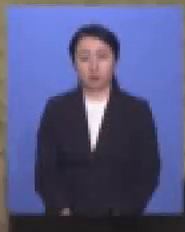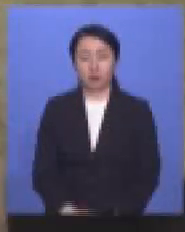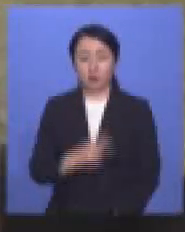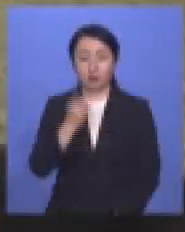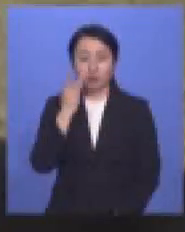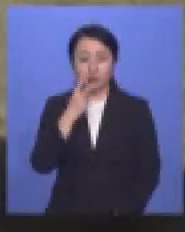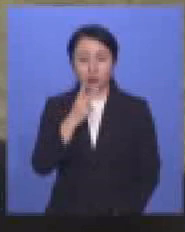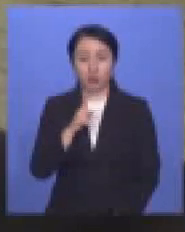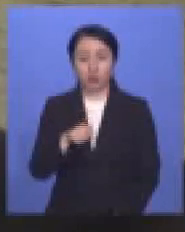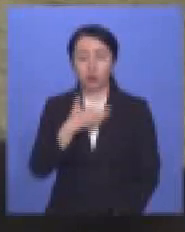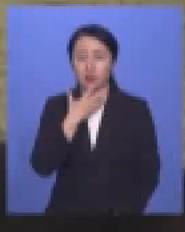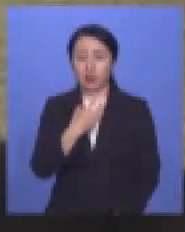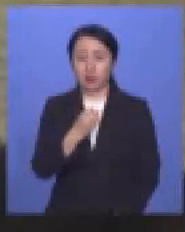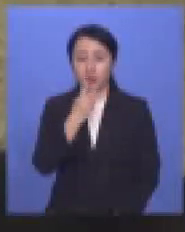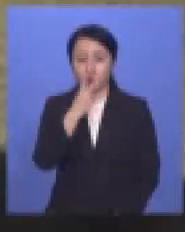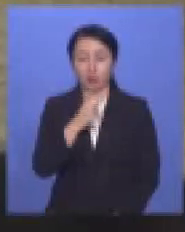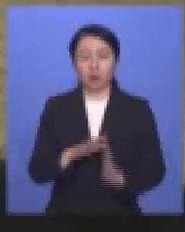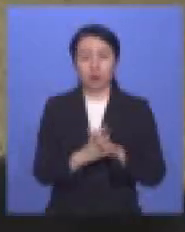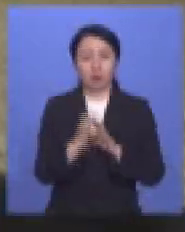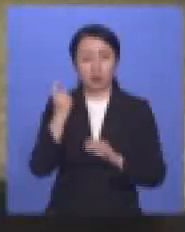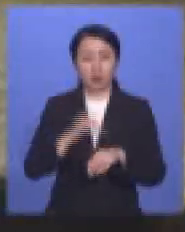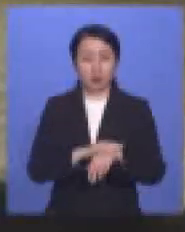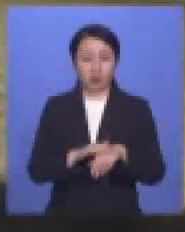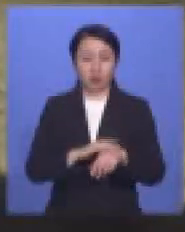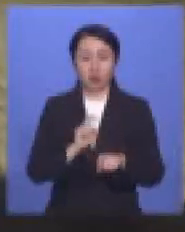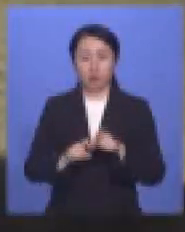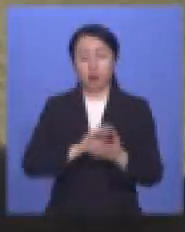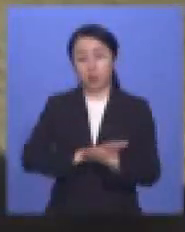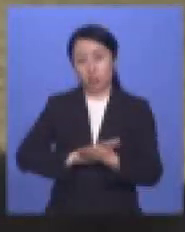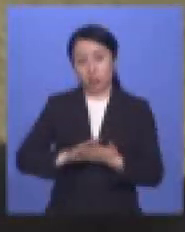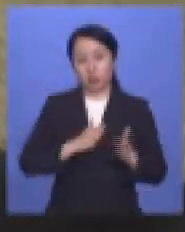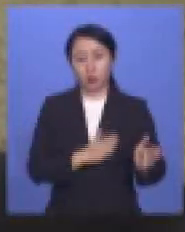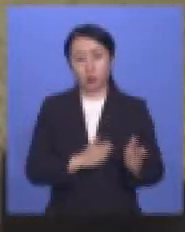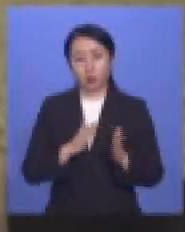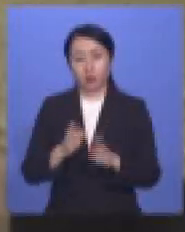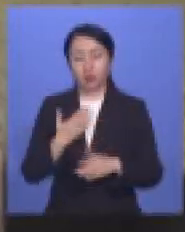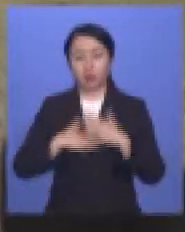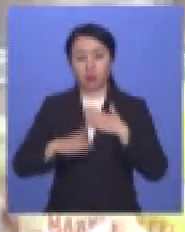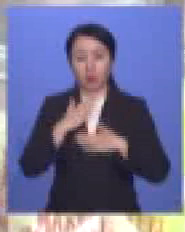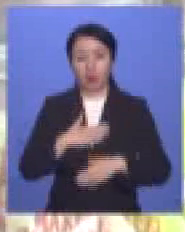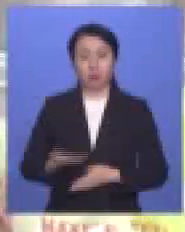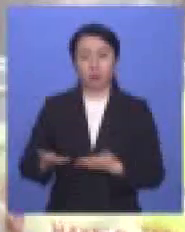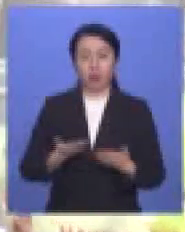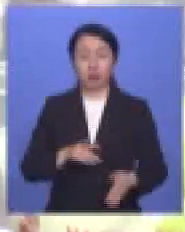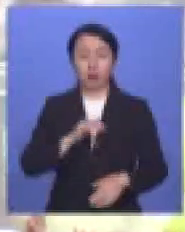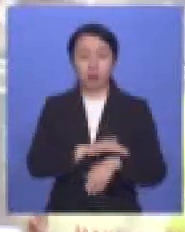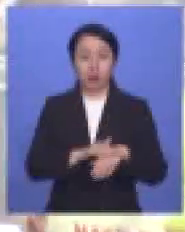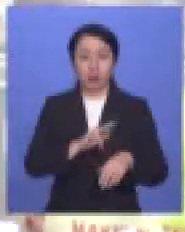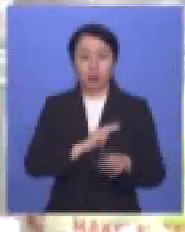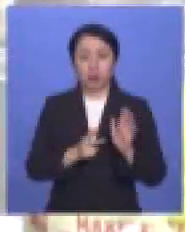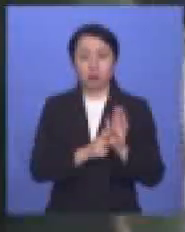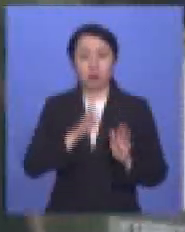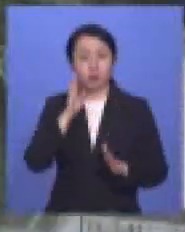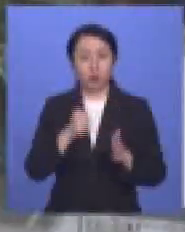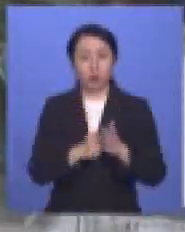Замечаю всегда, как тут красиво. Видно, что владелец магазина следит за чистотой и порядком. Приятно сюда приходить. Магазин работает с 8